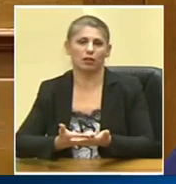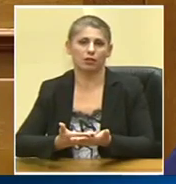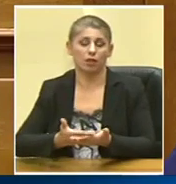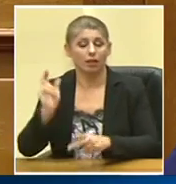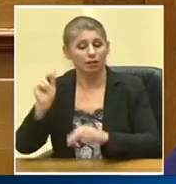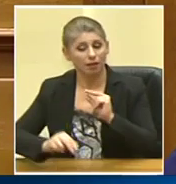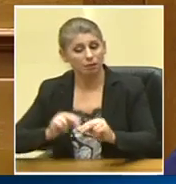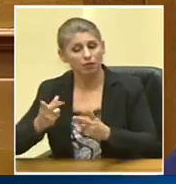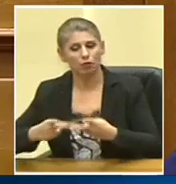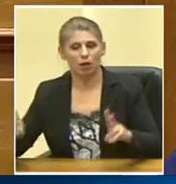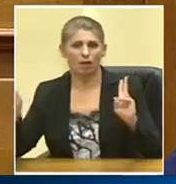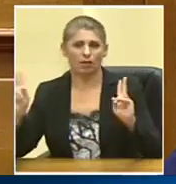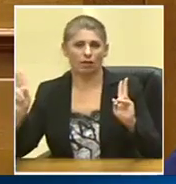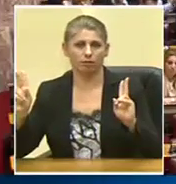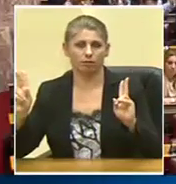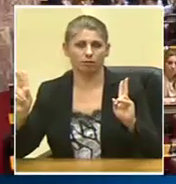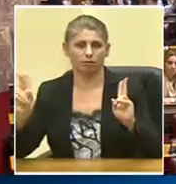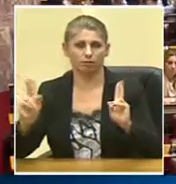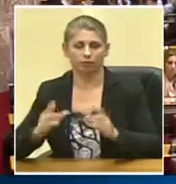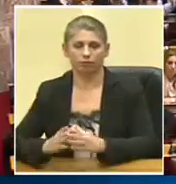να ψηφίσουν ελεύθερα.